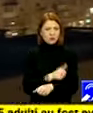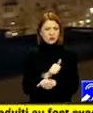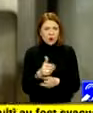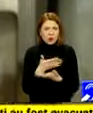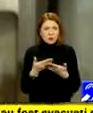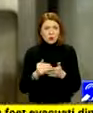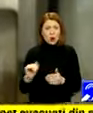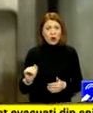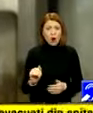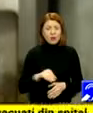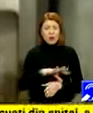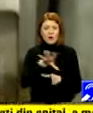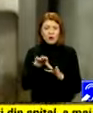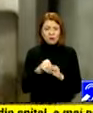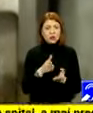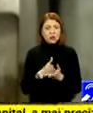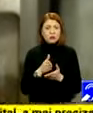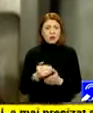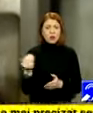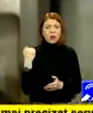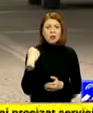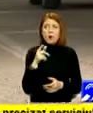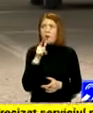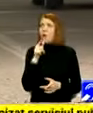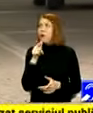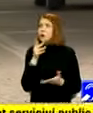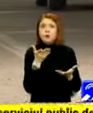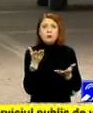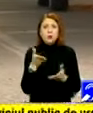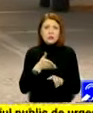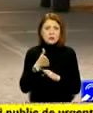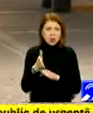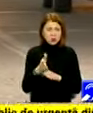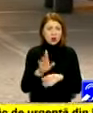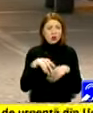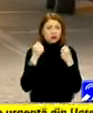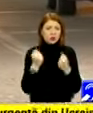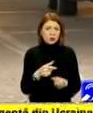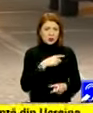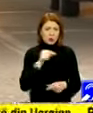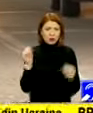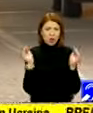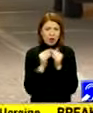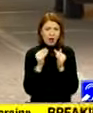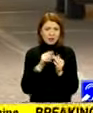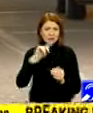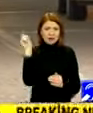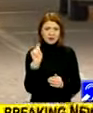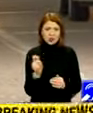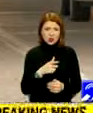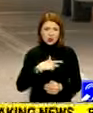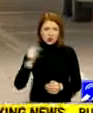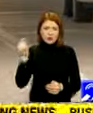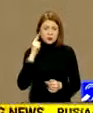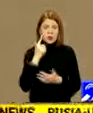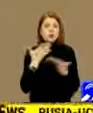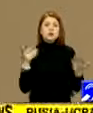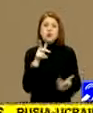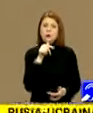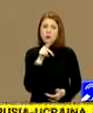pentru copii, pentru familie și mereu întrebarea, unde să ne ducem? Cel mai greu e să-ți părăsești casa, țara și să pleci nu știu